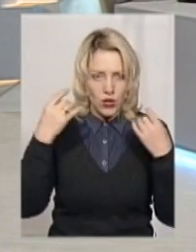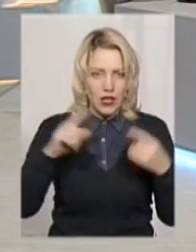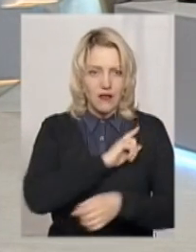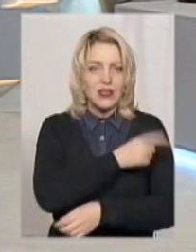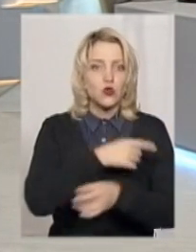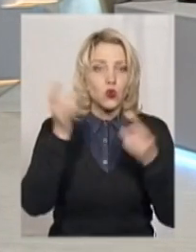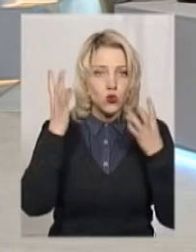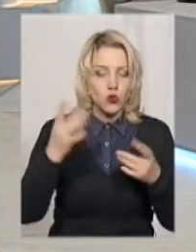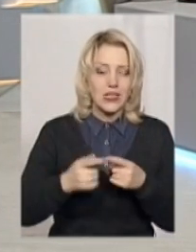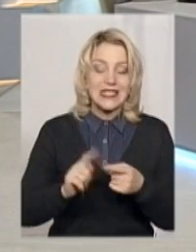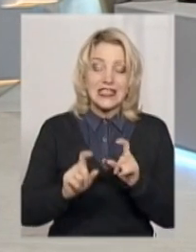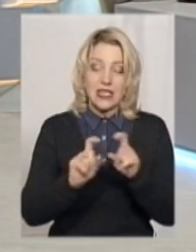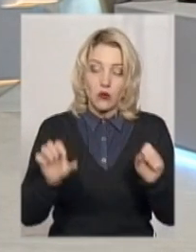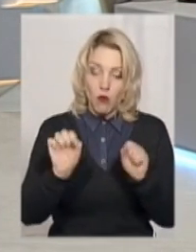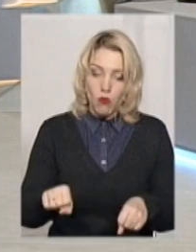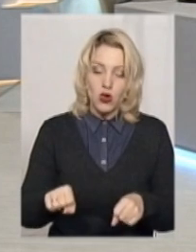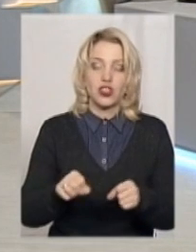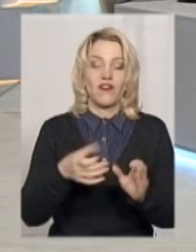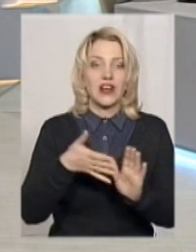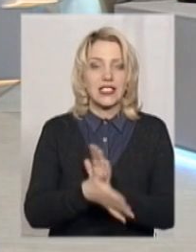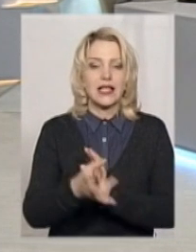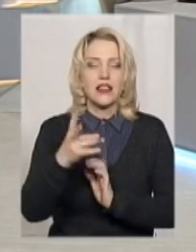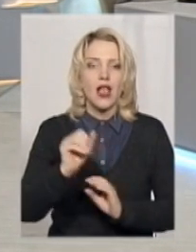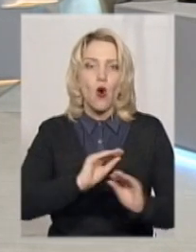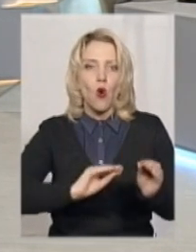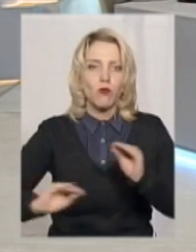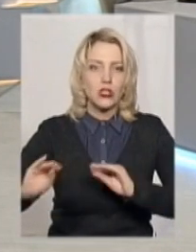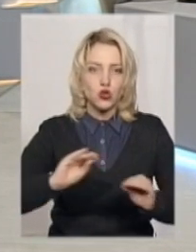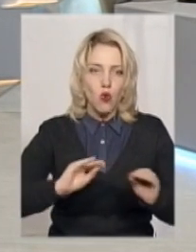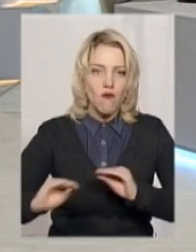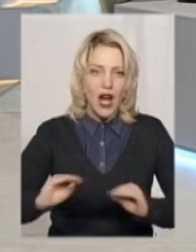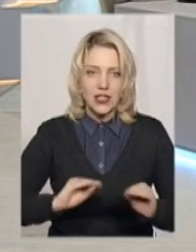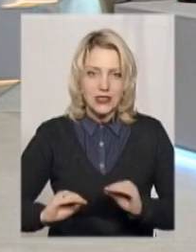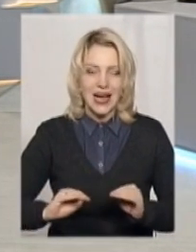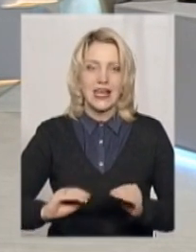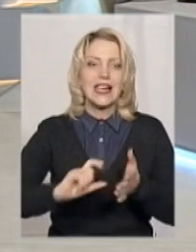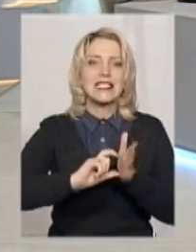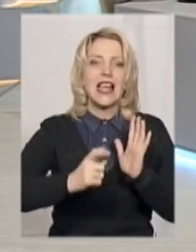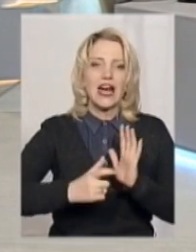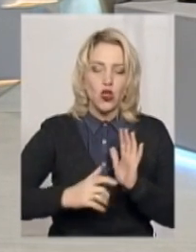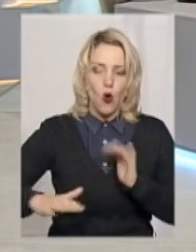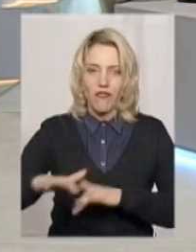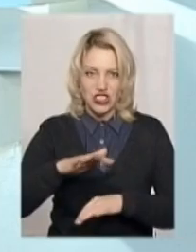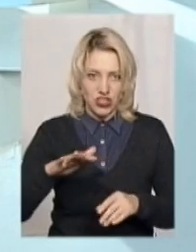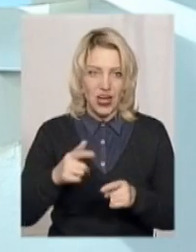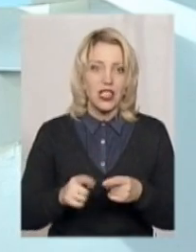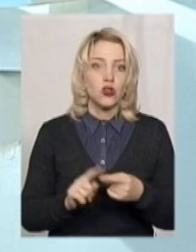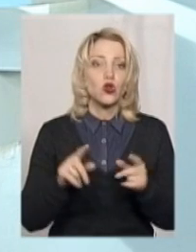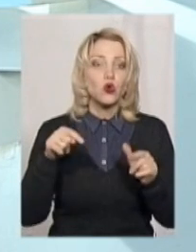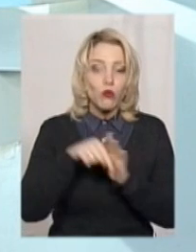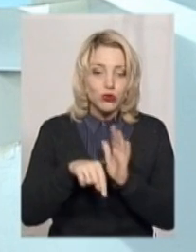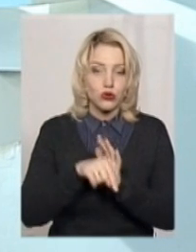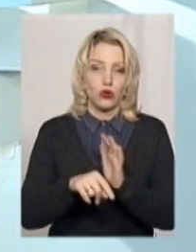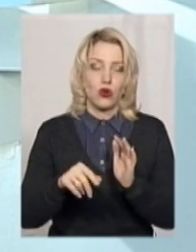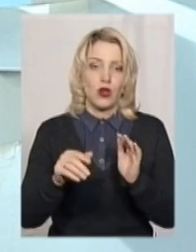на облаштування середовища, якщо таке облаштування потрібне і воно прописано в висновку. Тобто заклад